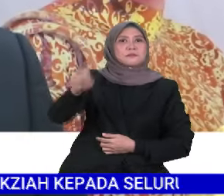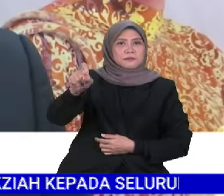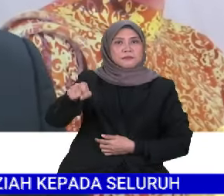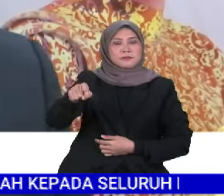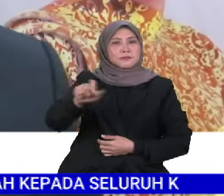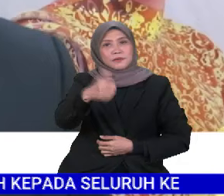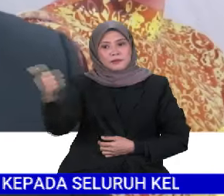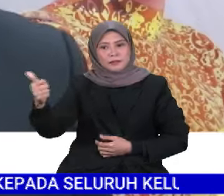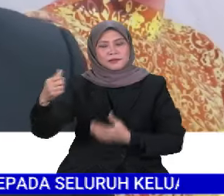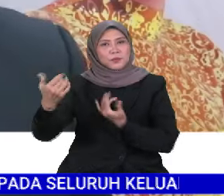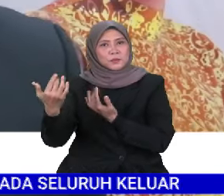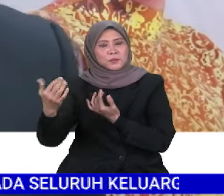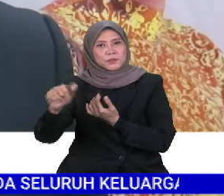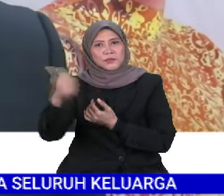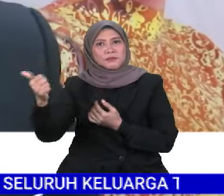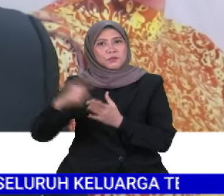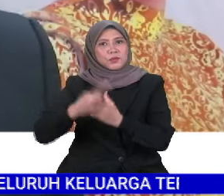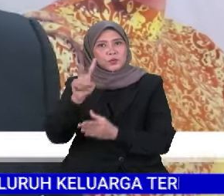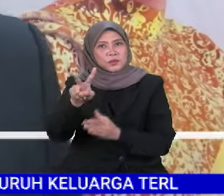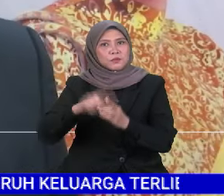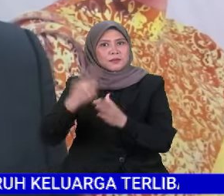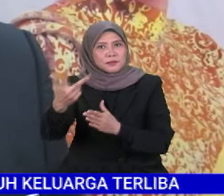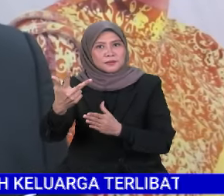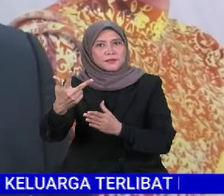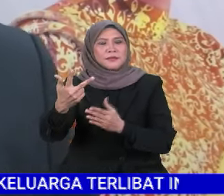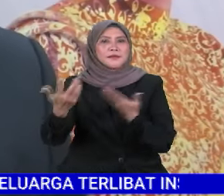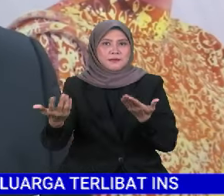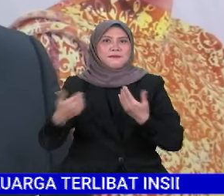Lain-lain punya nanti bulan dua ke bulan tiga akan